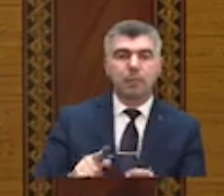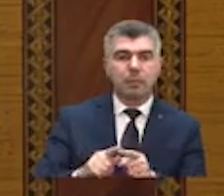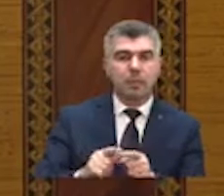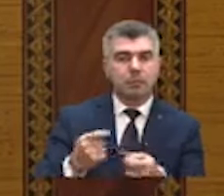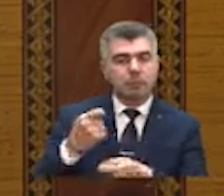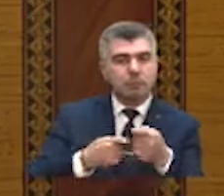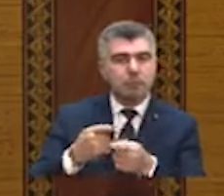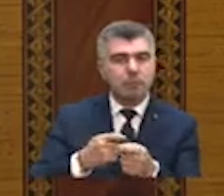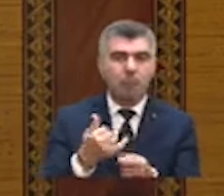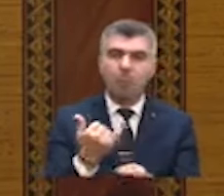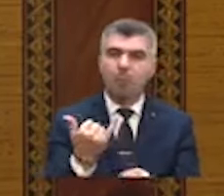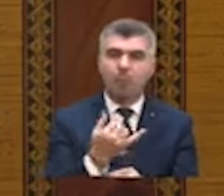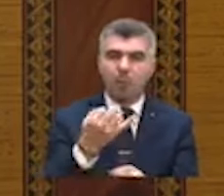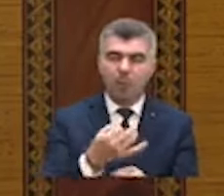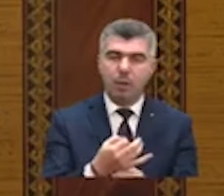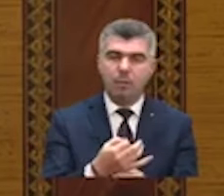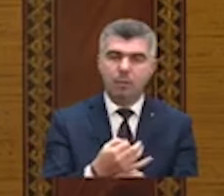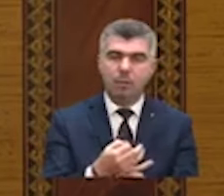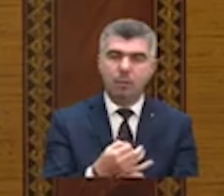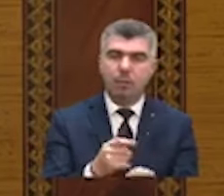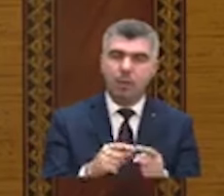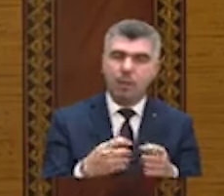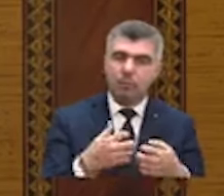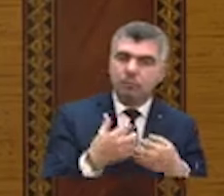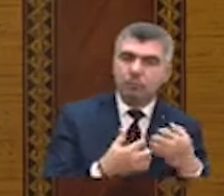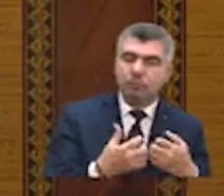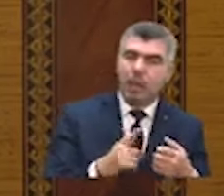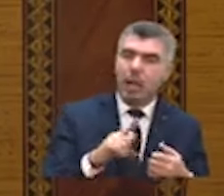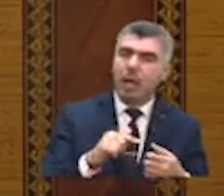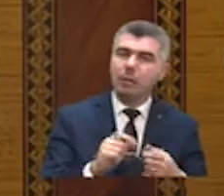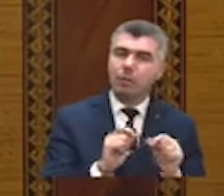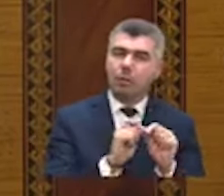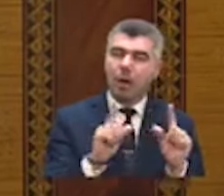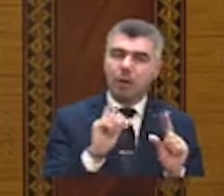اللي هو قوي وكفيتي كينه